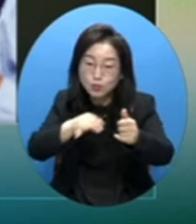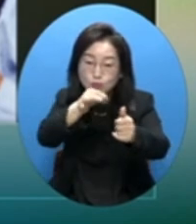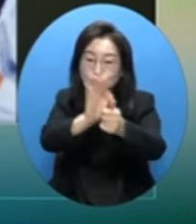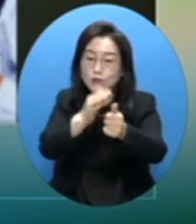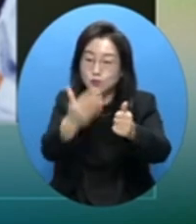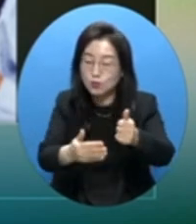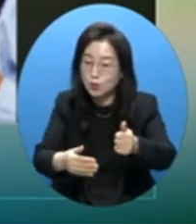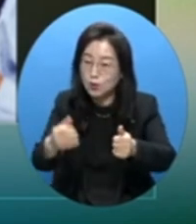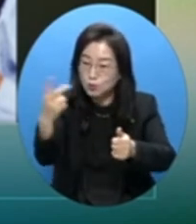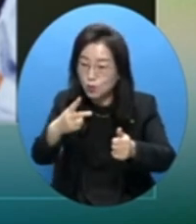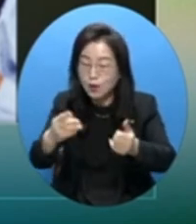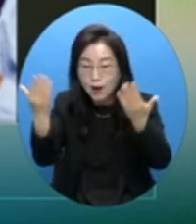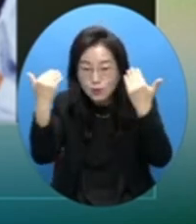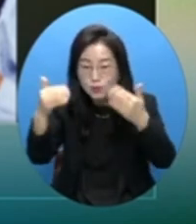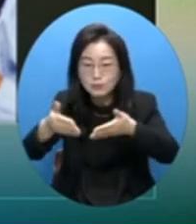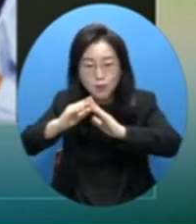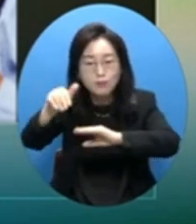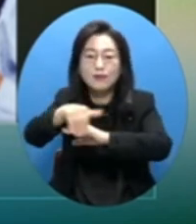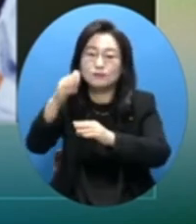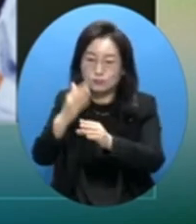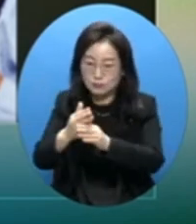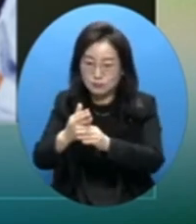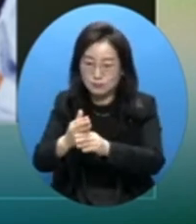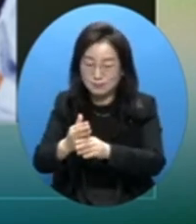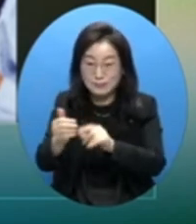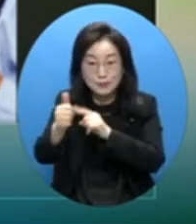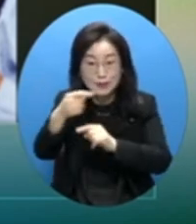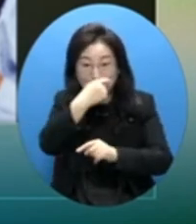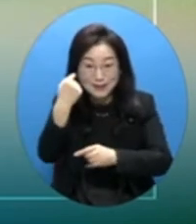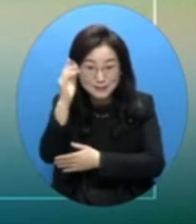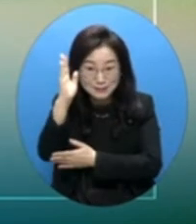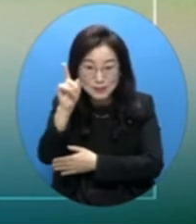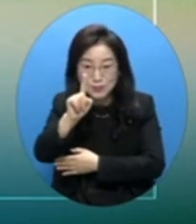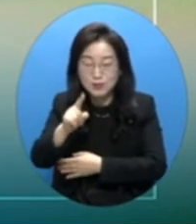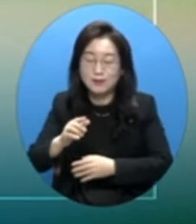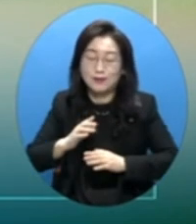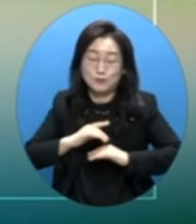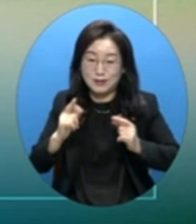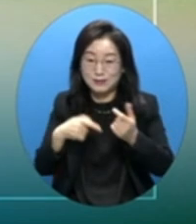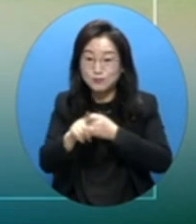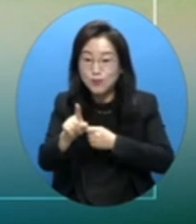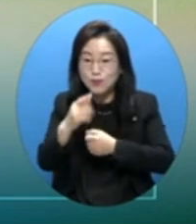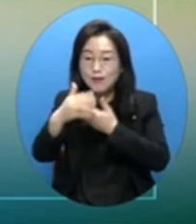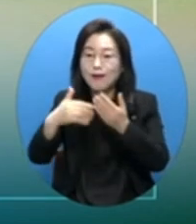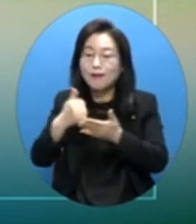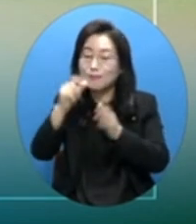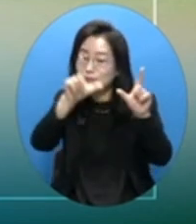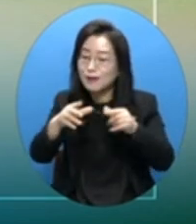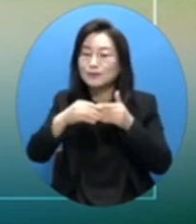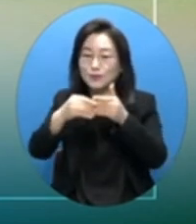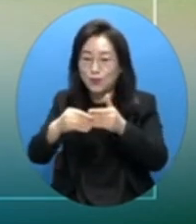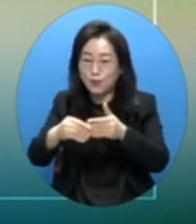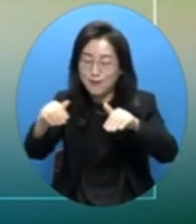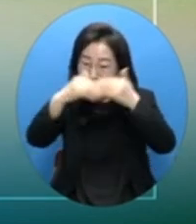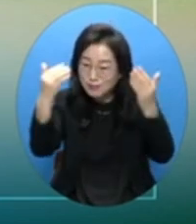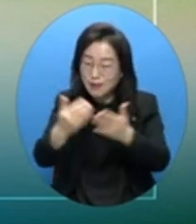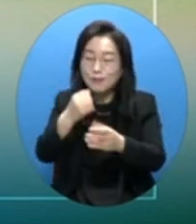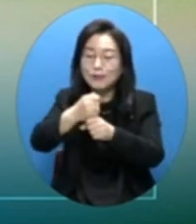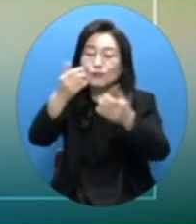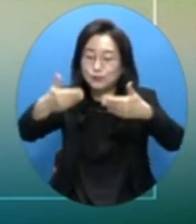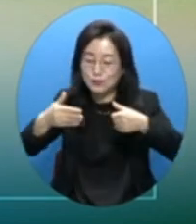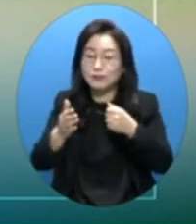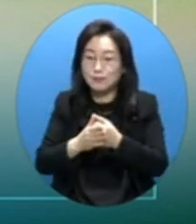지우라고 하고 있습니다 이렇게 간증합니다 제가 두렵지 않은 이유는 하나님이 내 삶을 인도하셨고 다 만드셨기